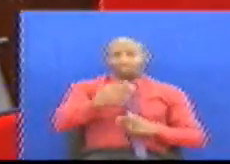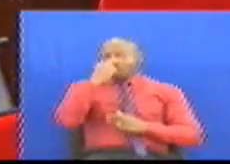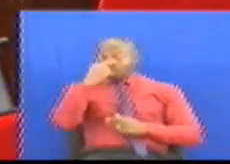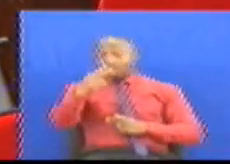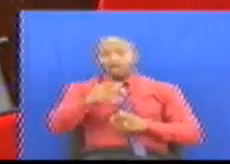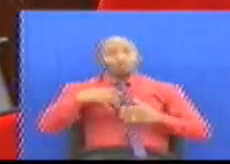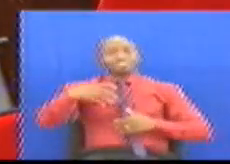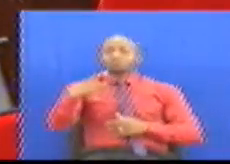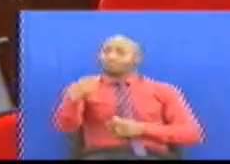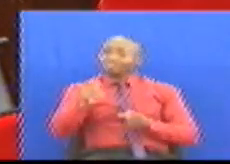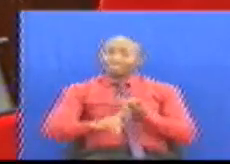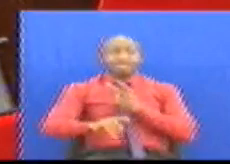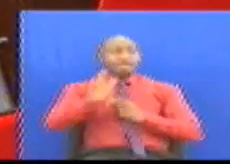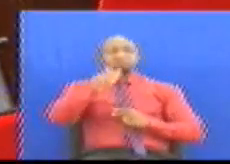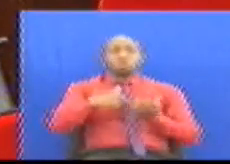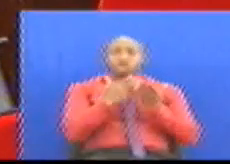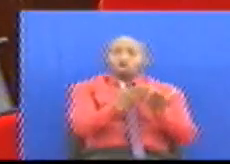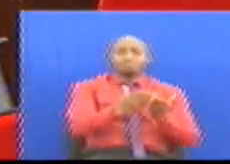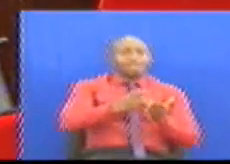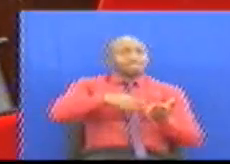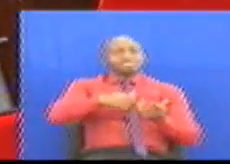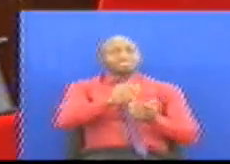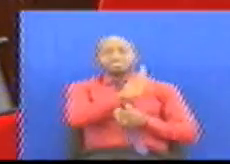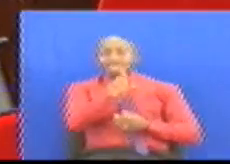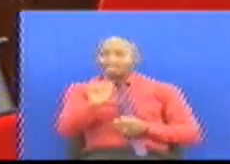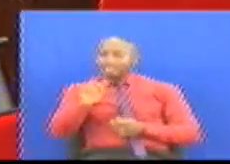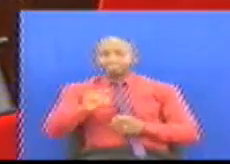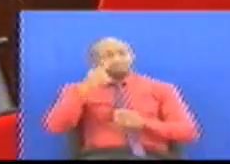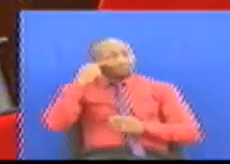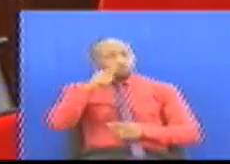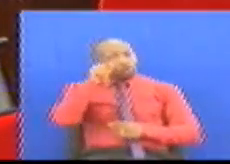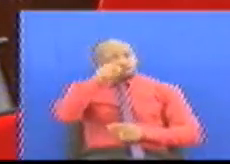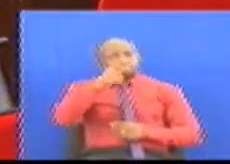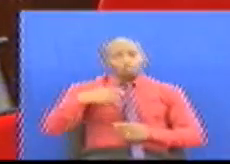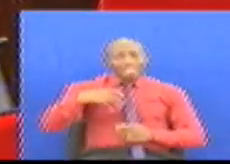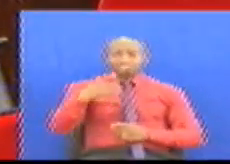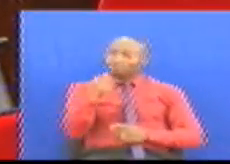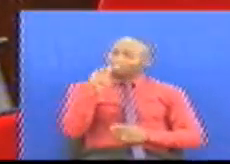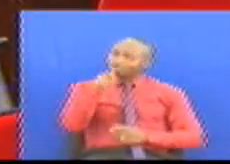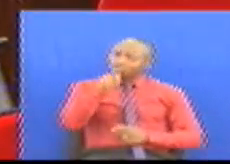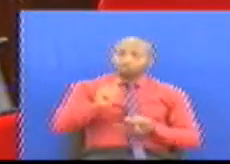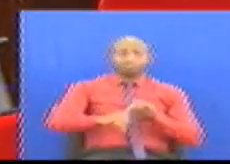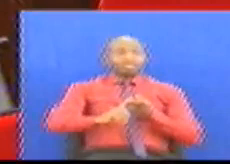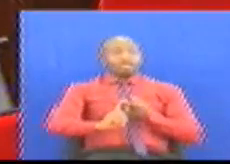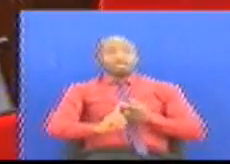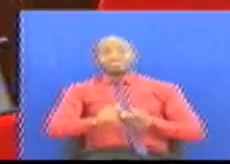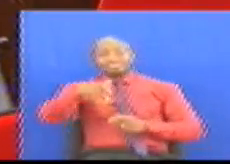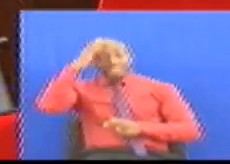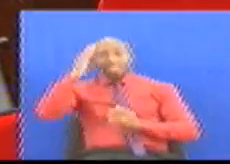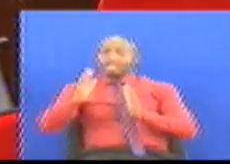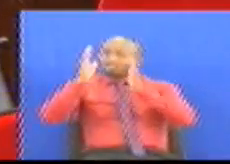fedha, kila mtu anaomba zahanati anamwangalia waziri wa fedha. Yaani mnaipa serikali kuu mzigo